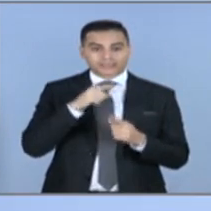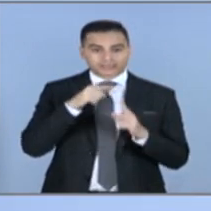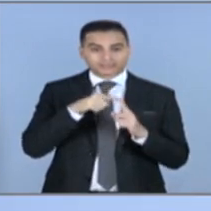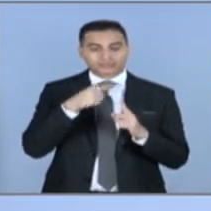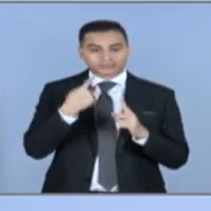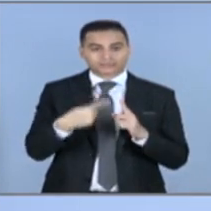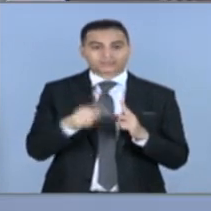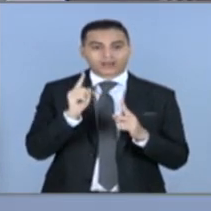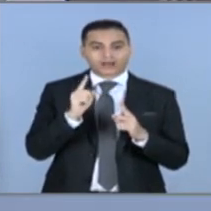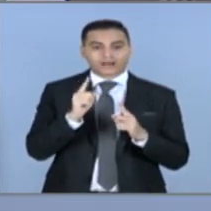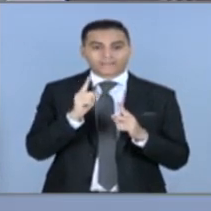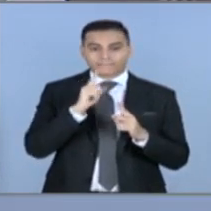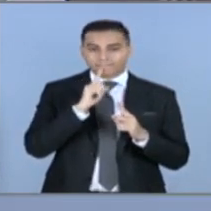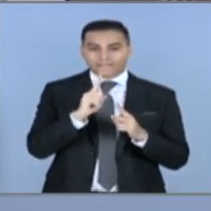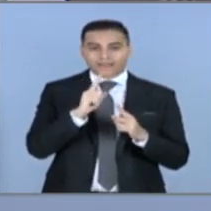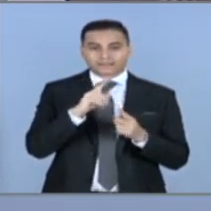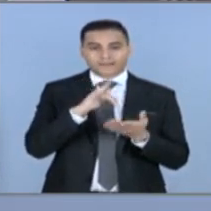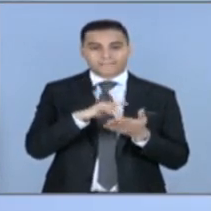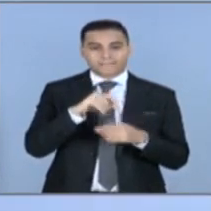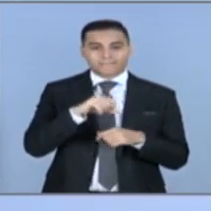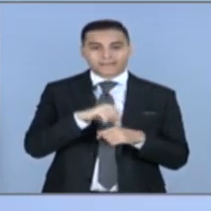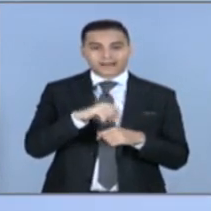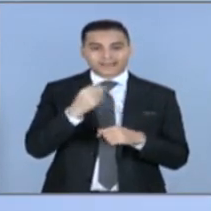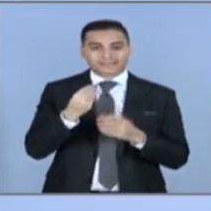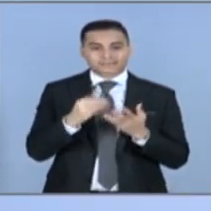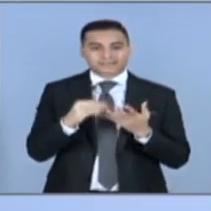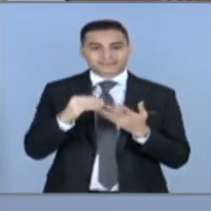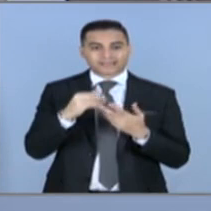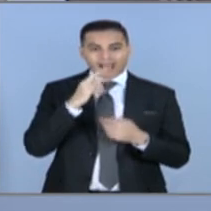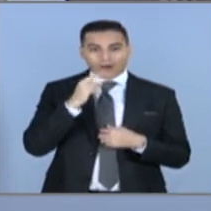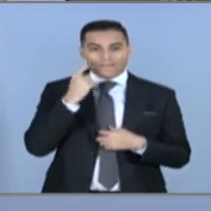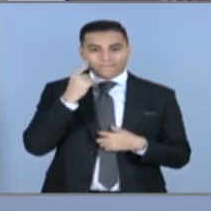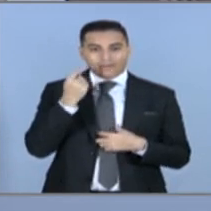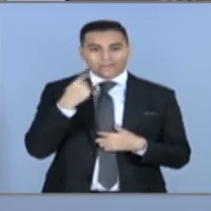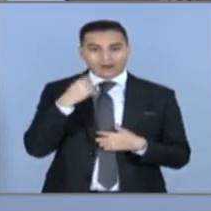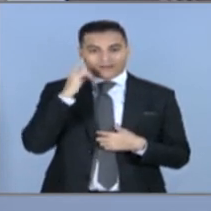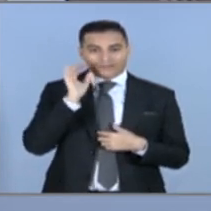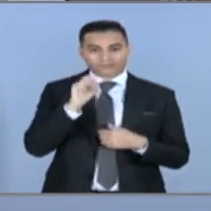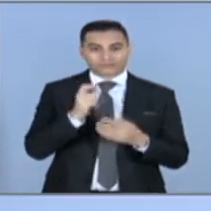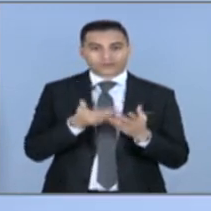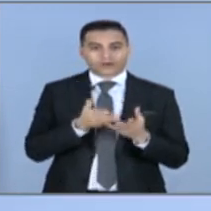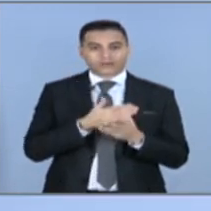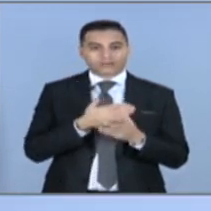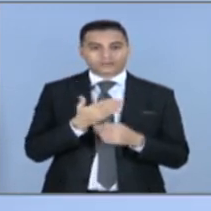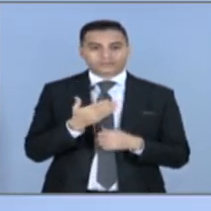على اسم روسي، ولكن ليه ما استنتش شويه؟ عشان فكرت بسرعه وكده يا بس.